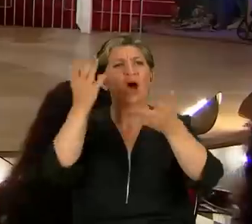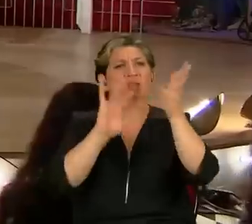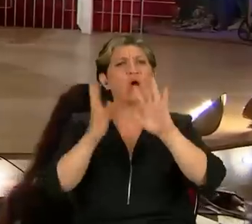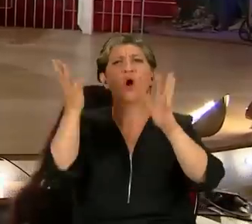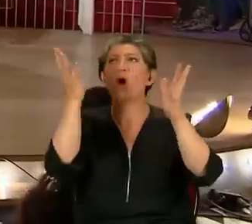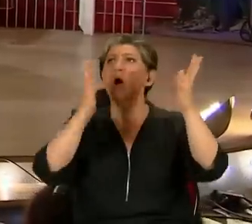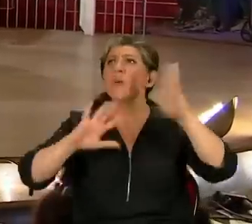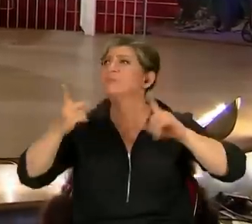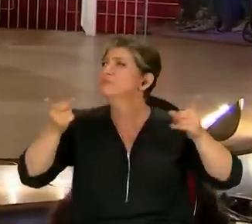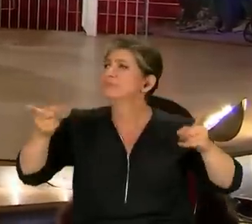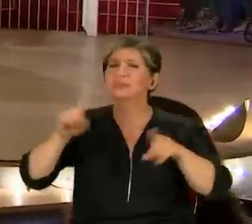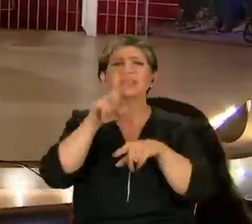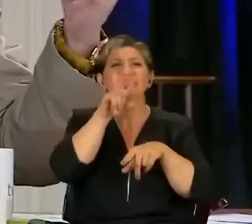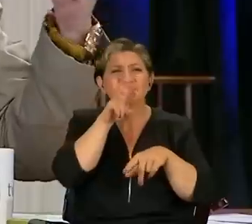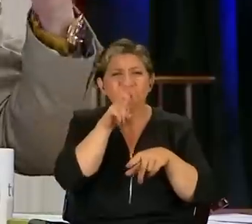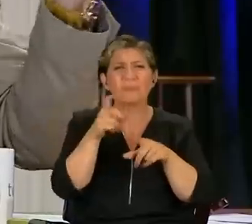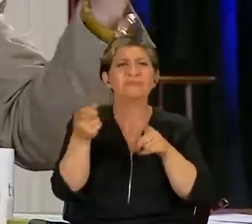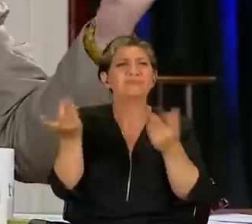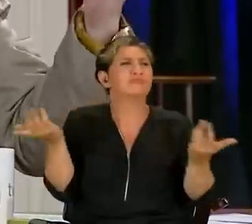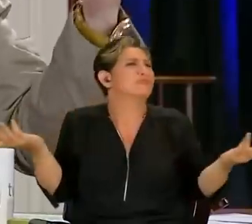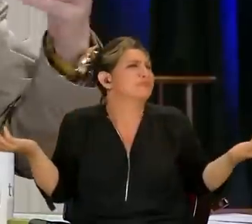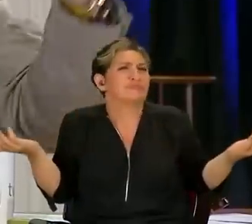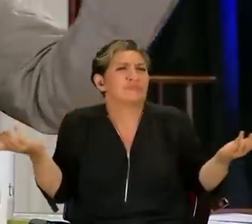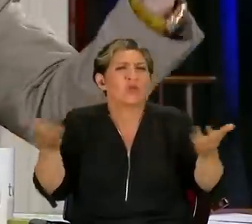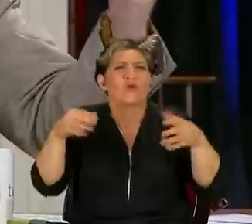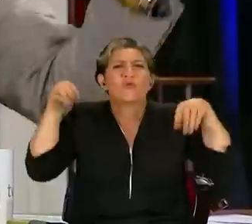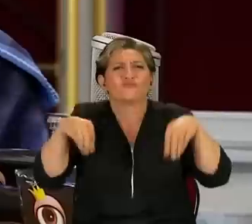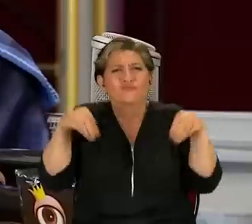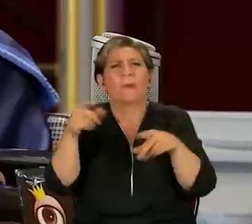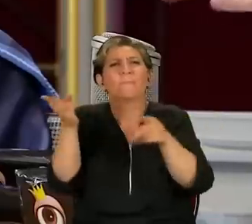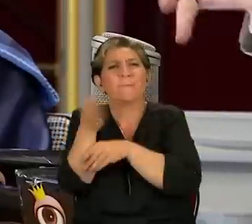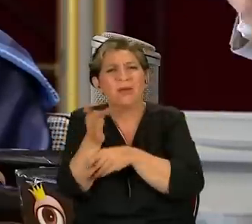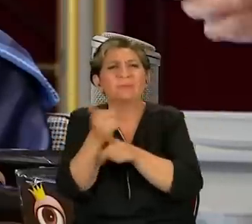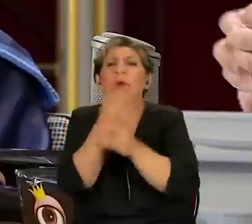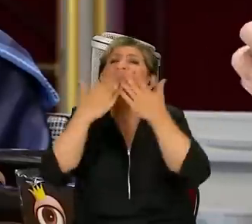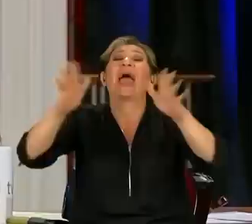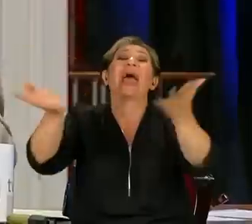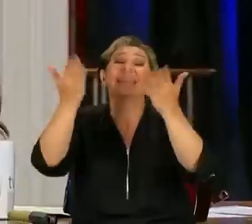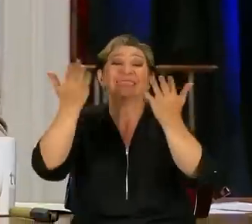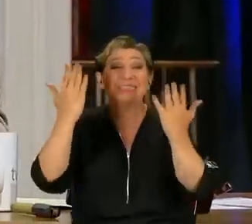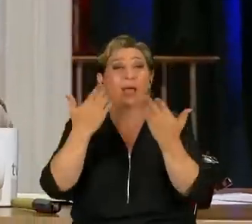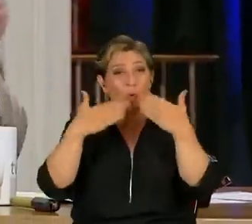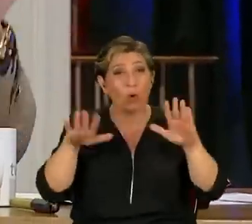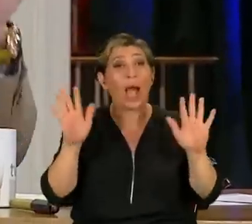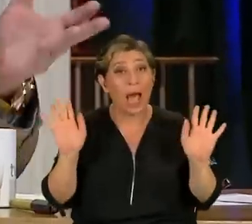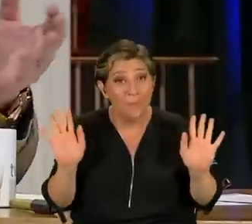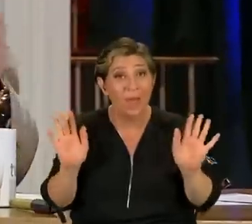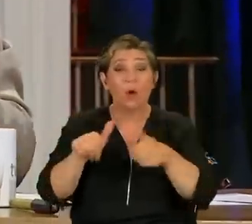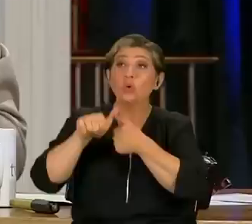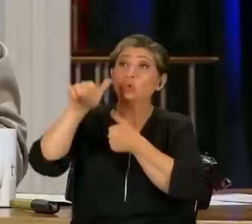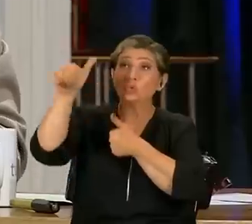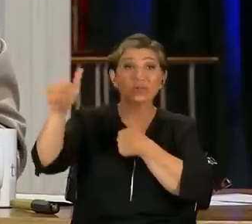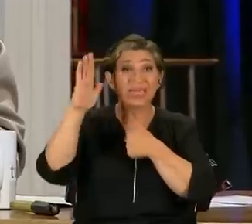ağaçlar, ormanlar, işte sincaplar, fok balıkları, balinalar falan neyse işte bunlar yok. Ama